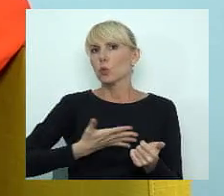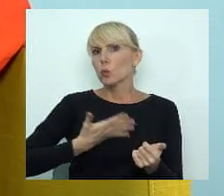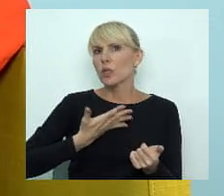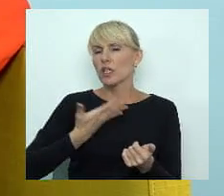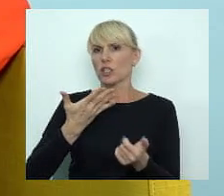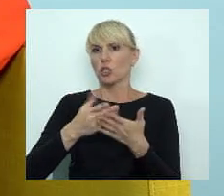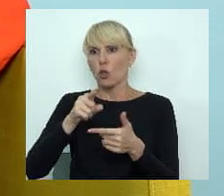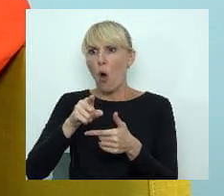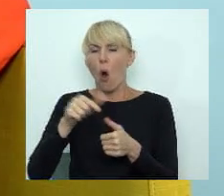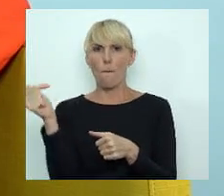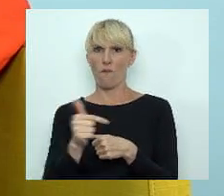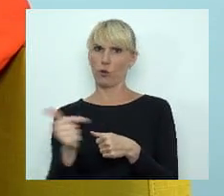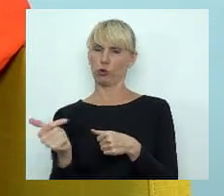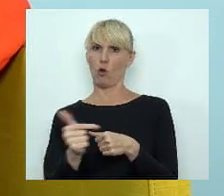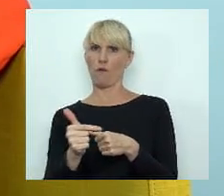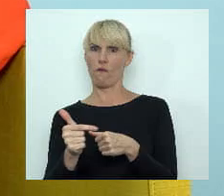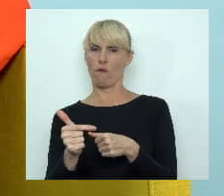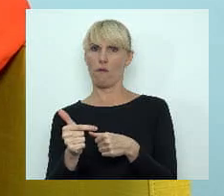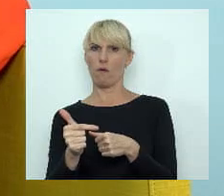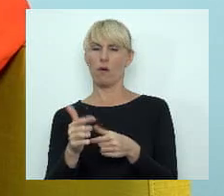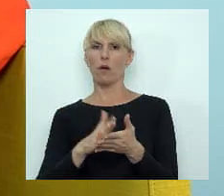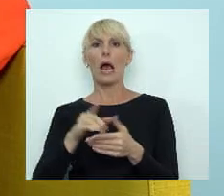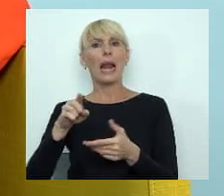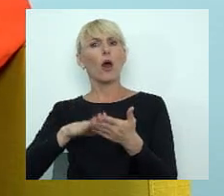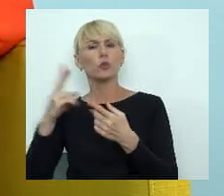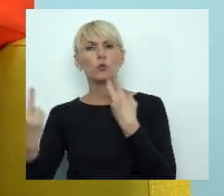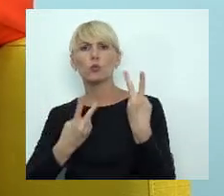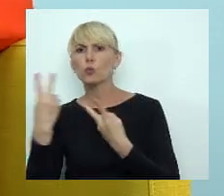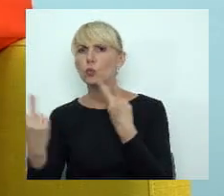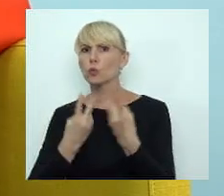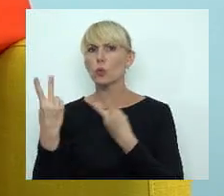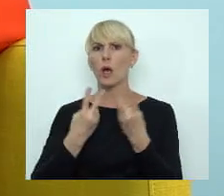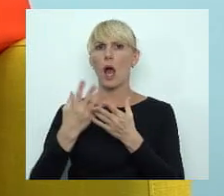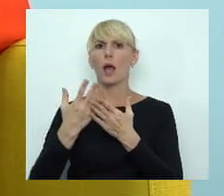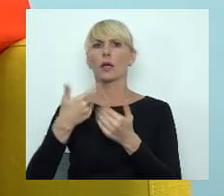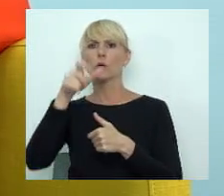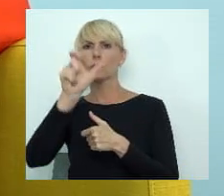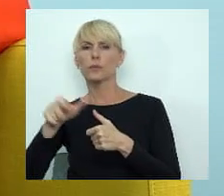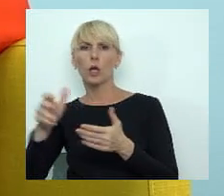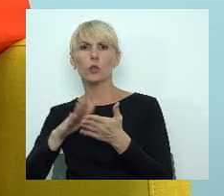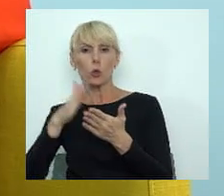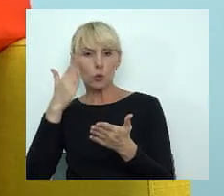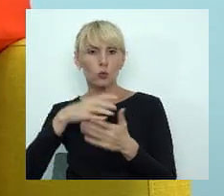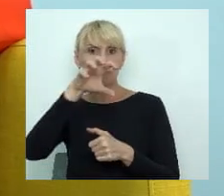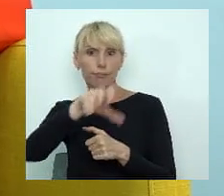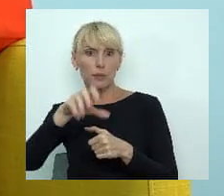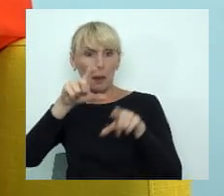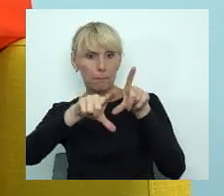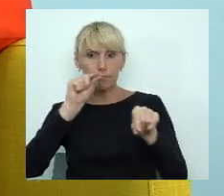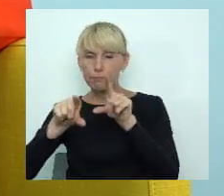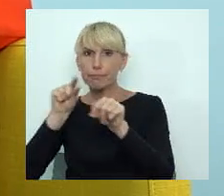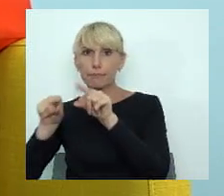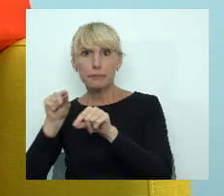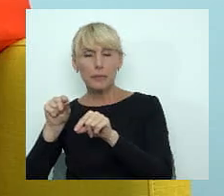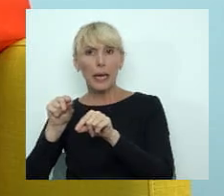obowiązek. W związku z tym bywa niekiedy też tak, że poszukują inspektora po prostu wśród tego personelu, który jest, bywa,